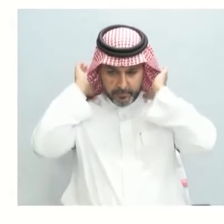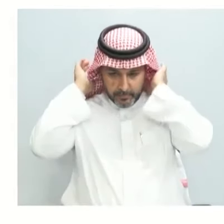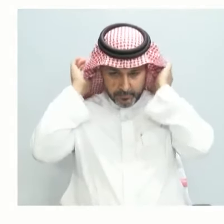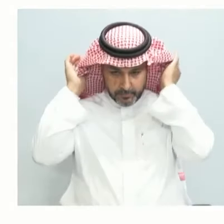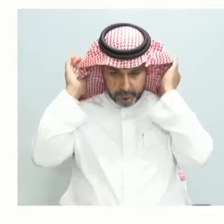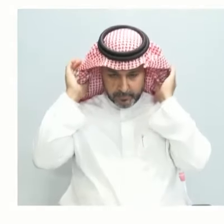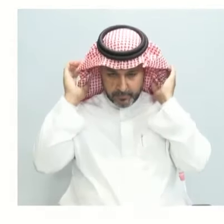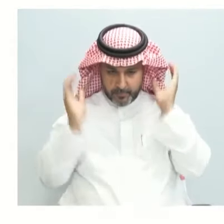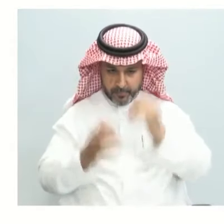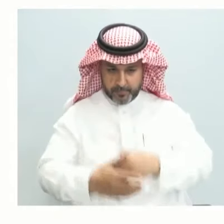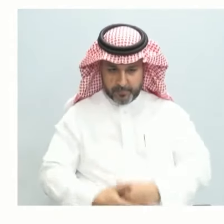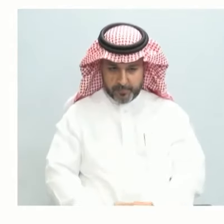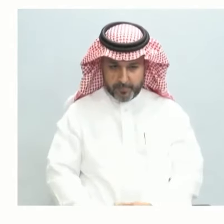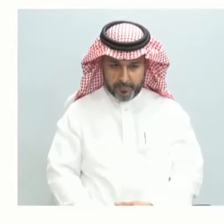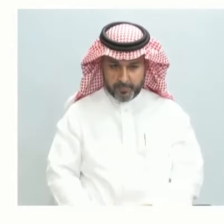لماذا